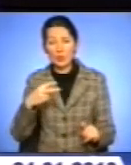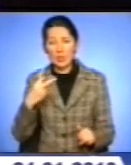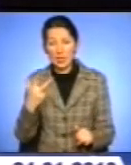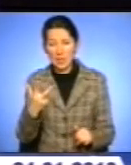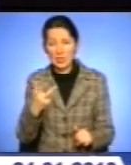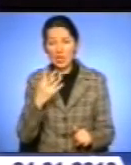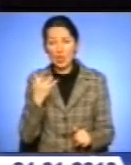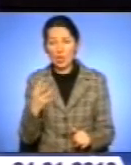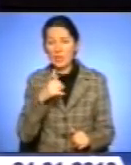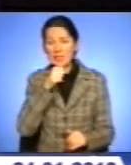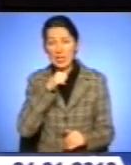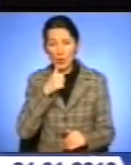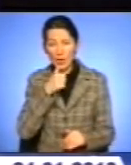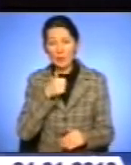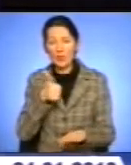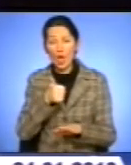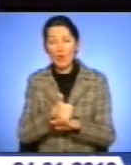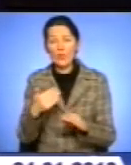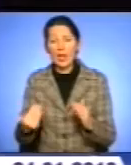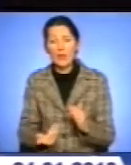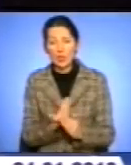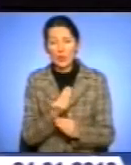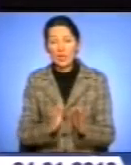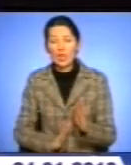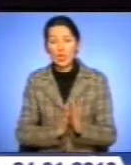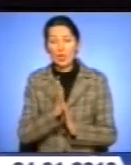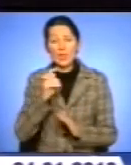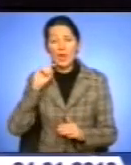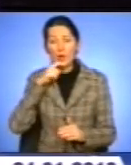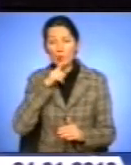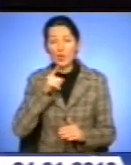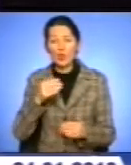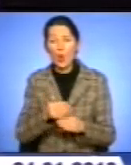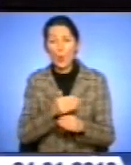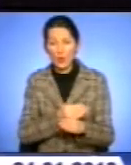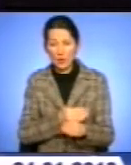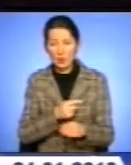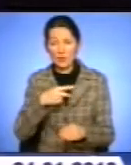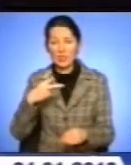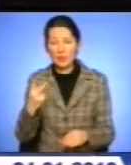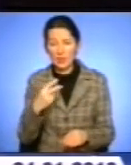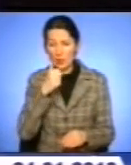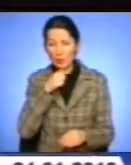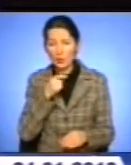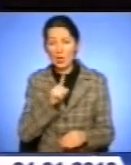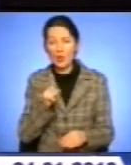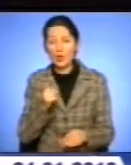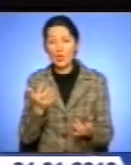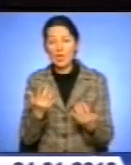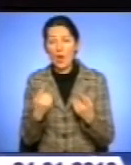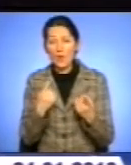єдина база, яка є. А для структурних змін потрібні ресурси. Саме на основі реальних економічних умов уряд готує